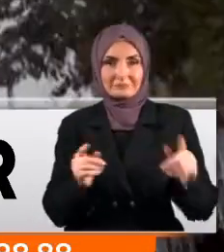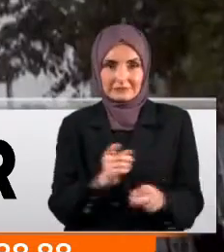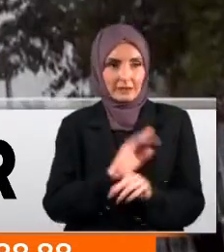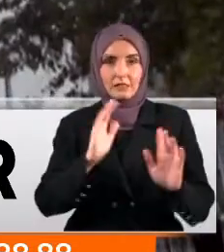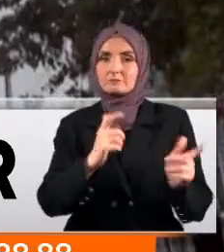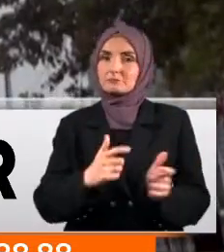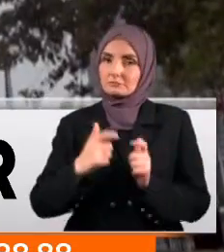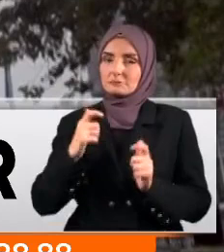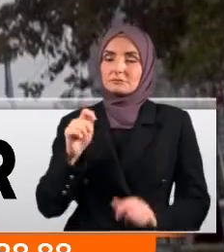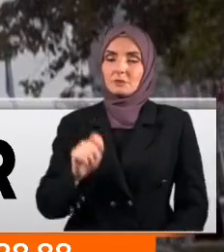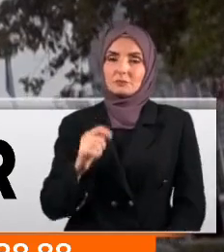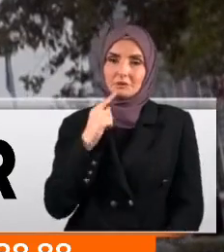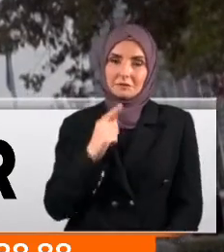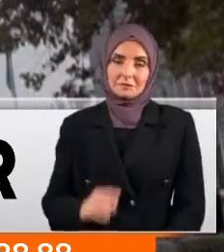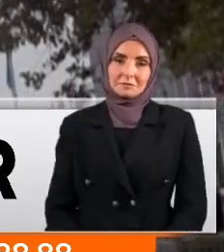geçirildi